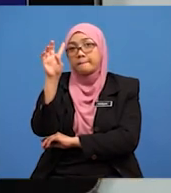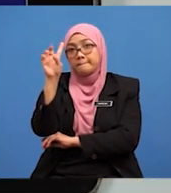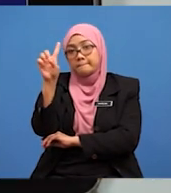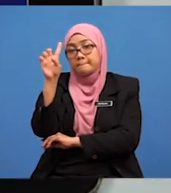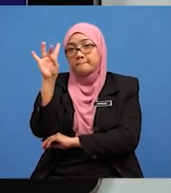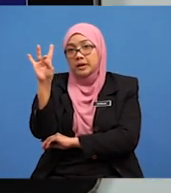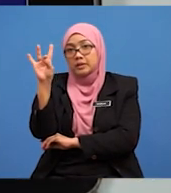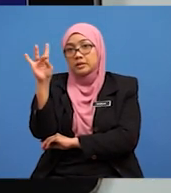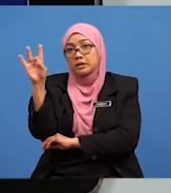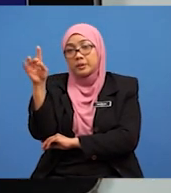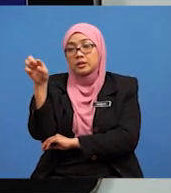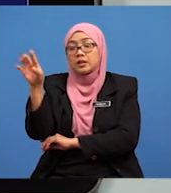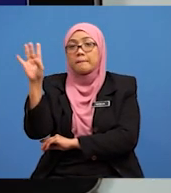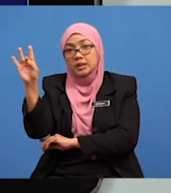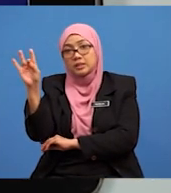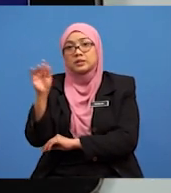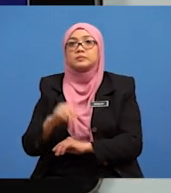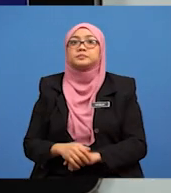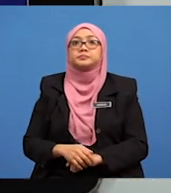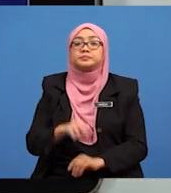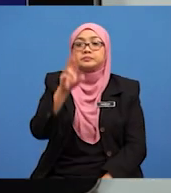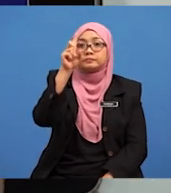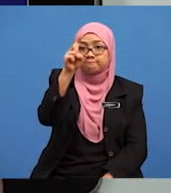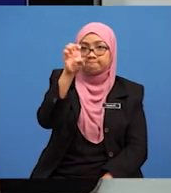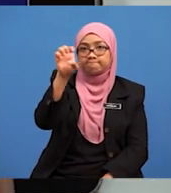28188 dan xenon